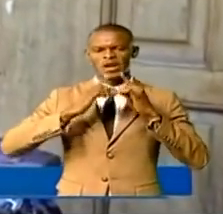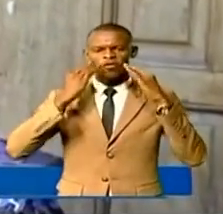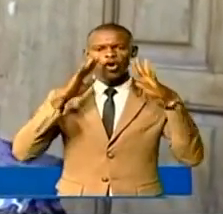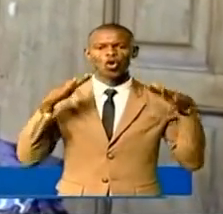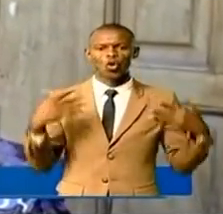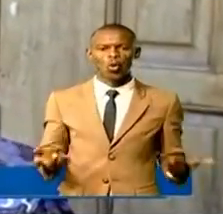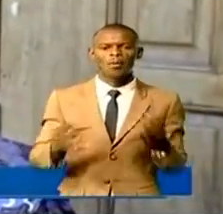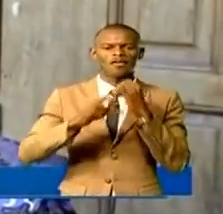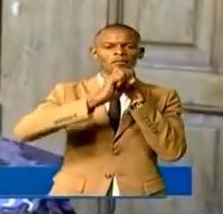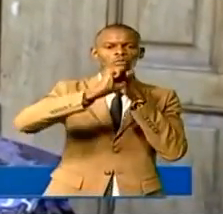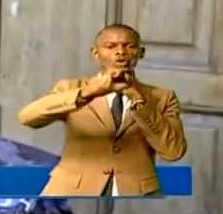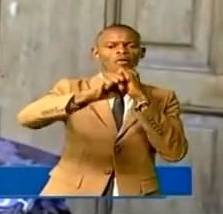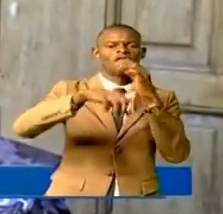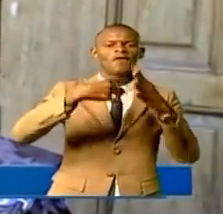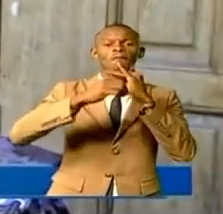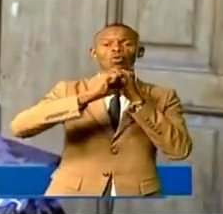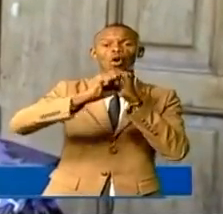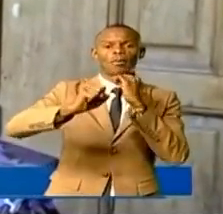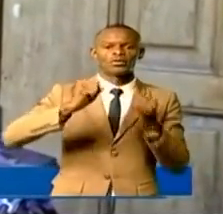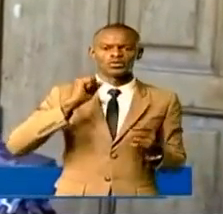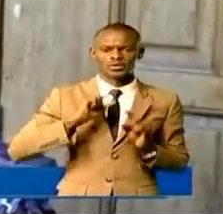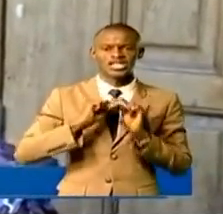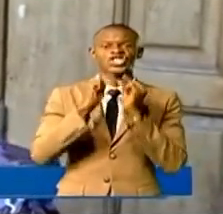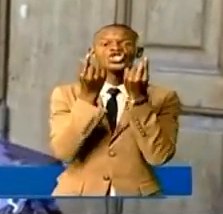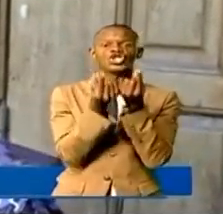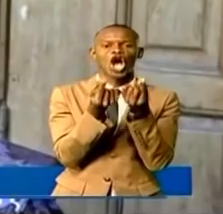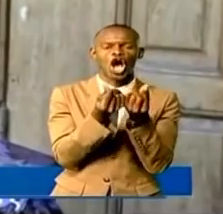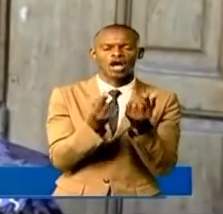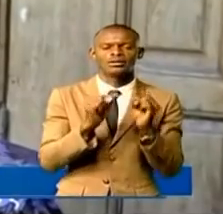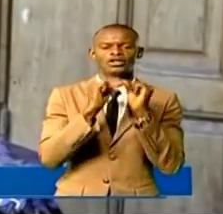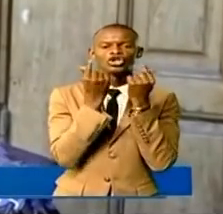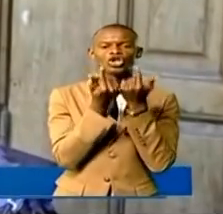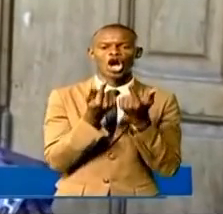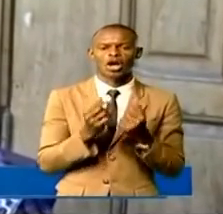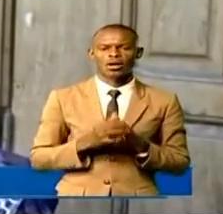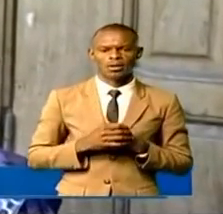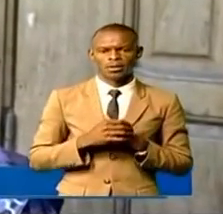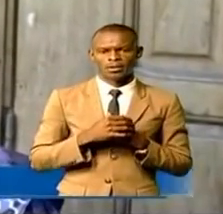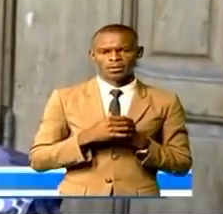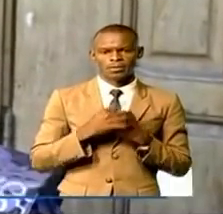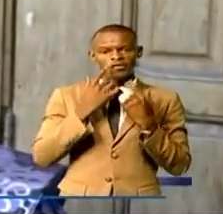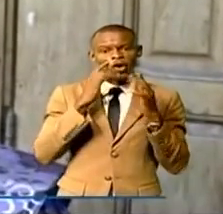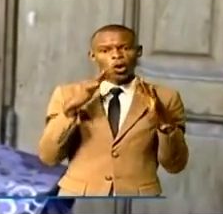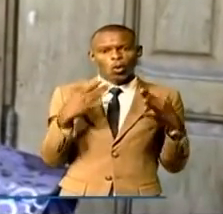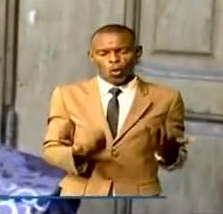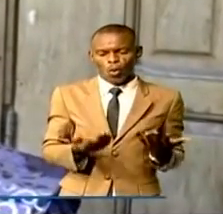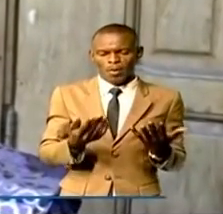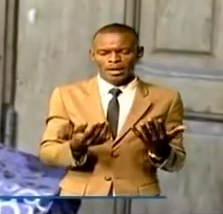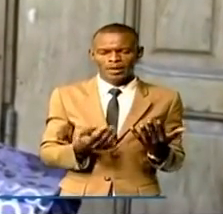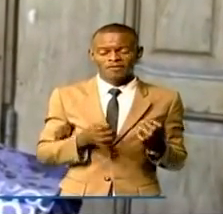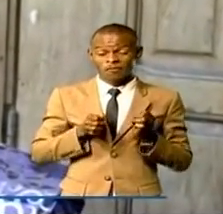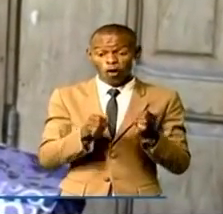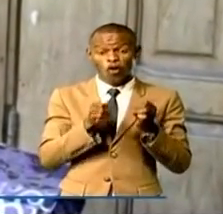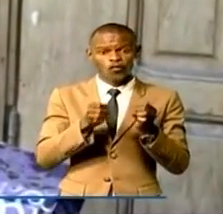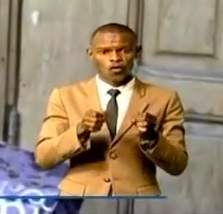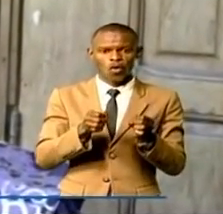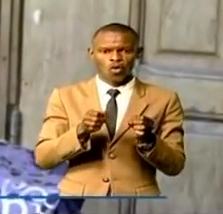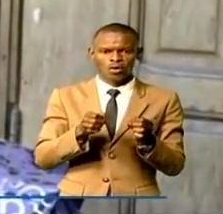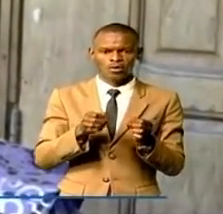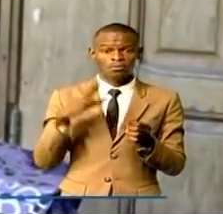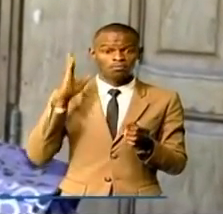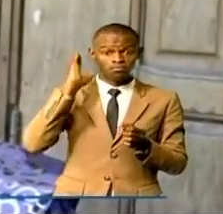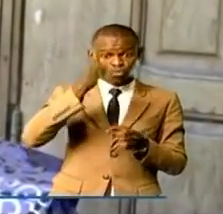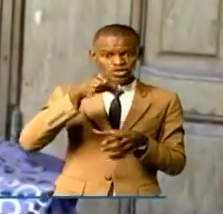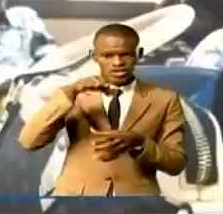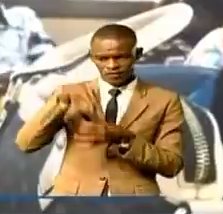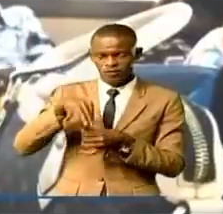genre en ce qui concerne les stratégies à mettre en place pour que la question de la parité soit prise en compte dans la loi